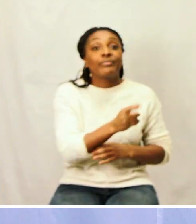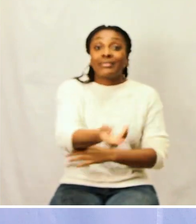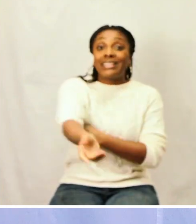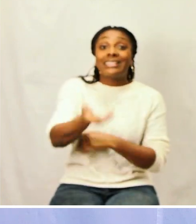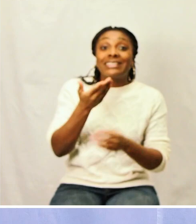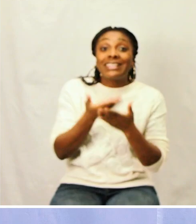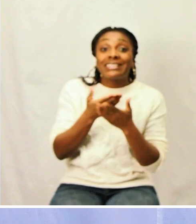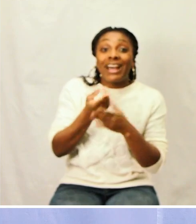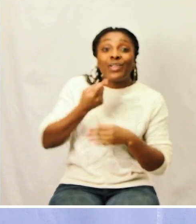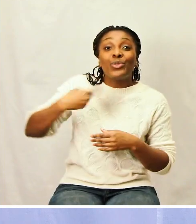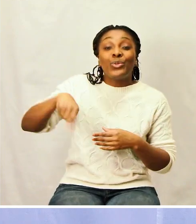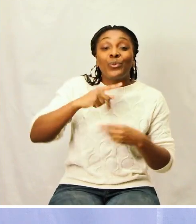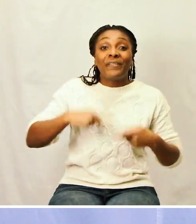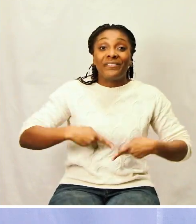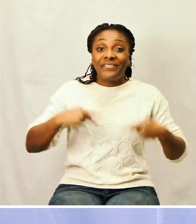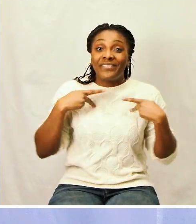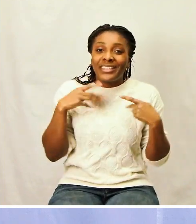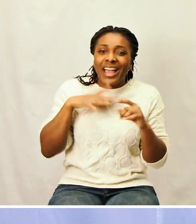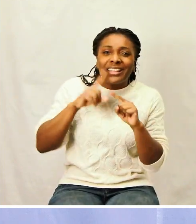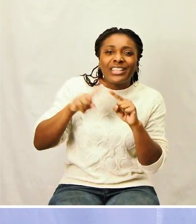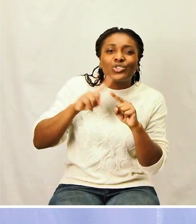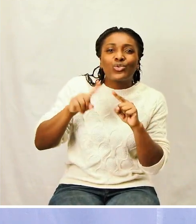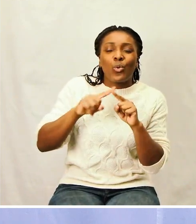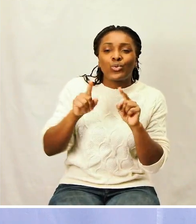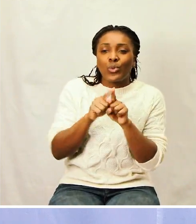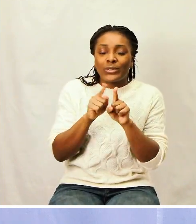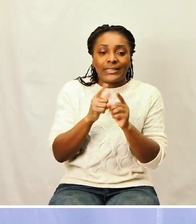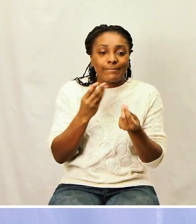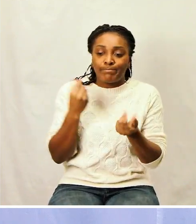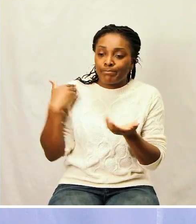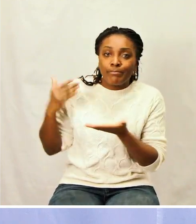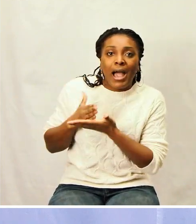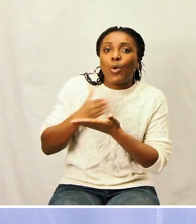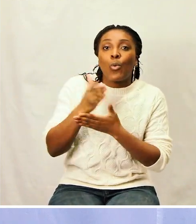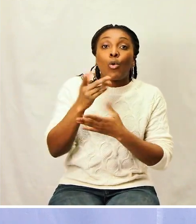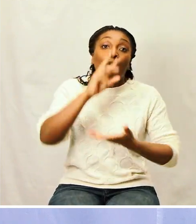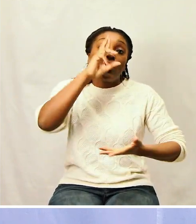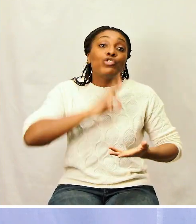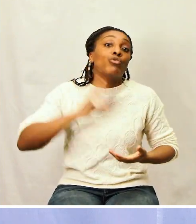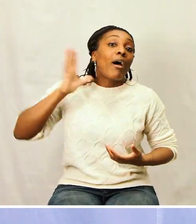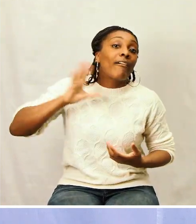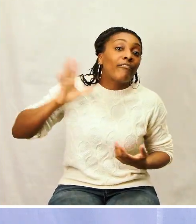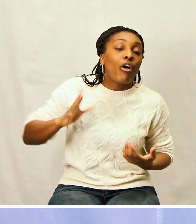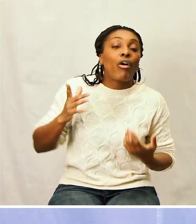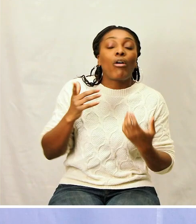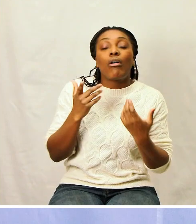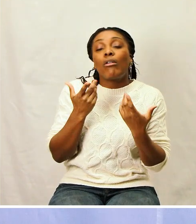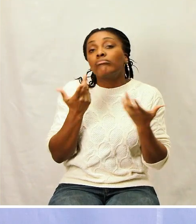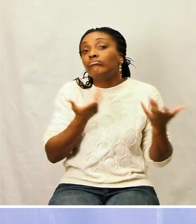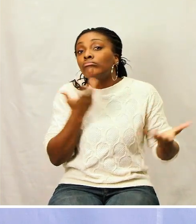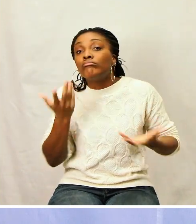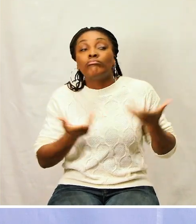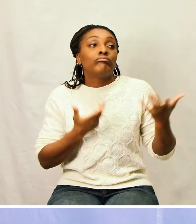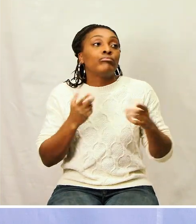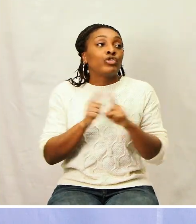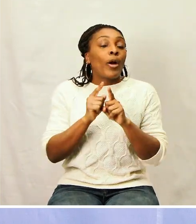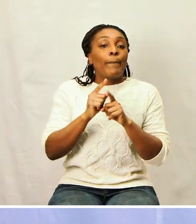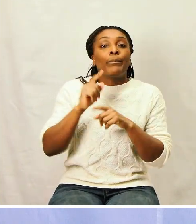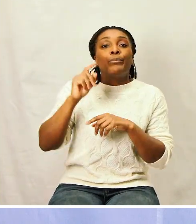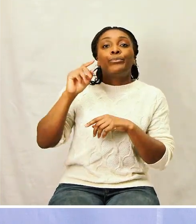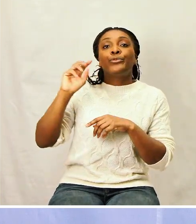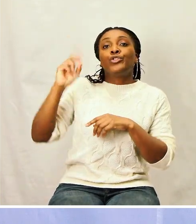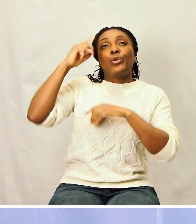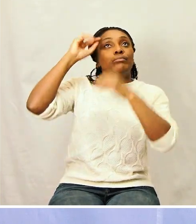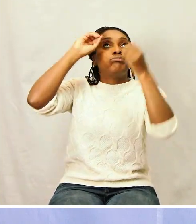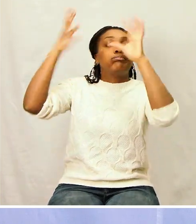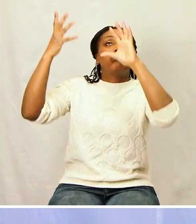comme ça dans notre vie qu'on a intégré parfois à cause de notre parcours on peut avoir eu un parcours religieux on sort d'une religion on a une définition de Dieu qui est